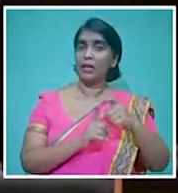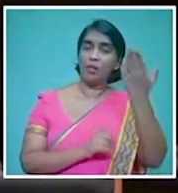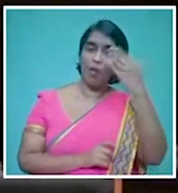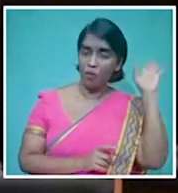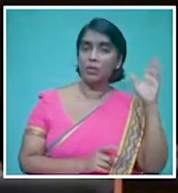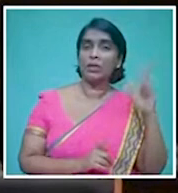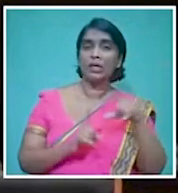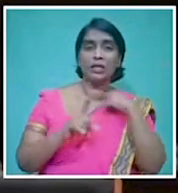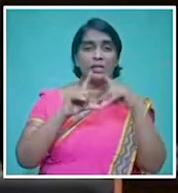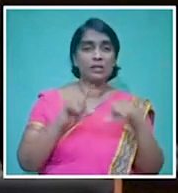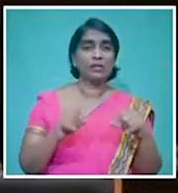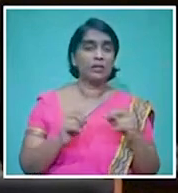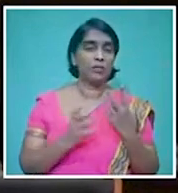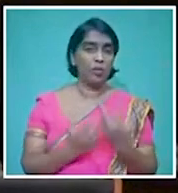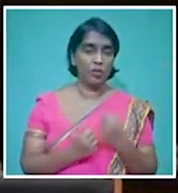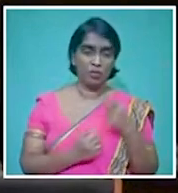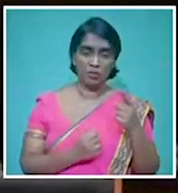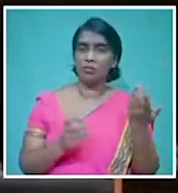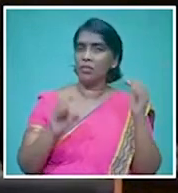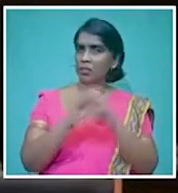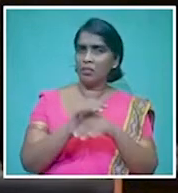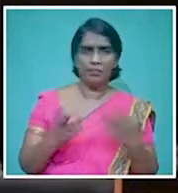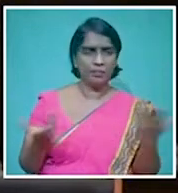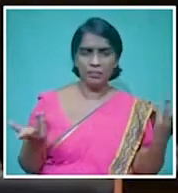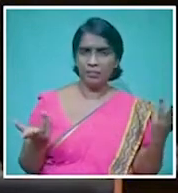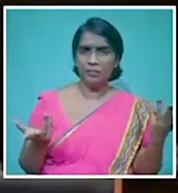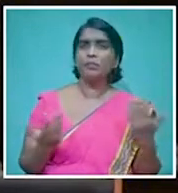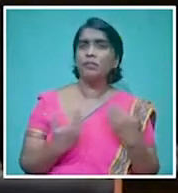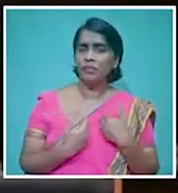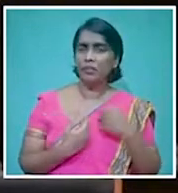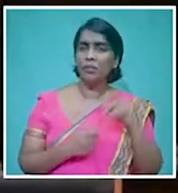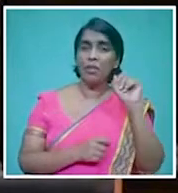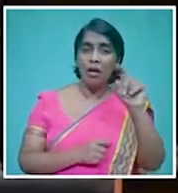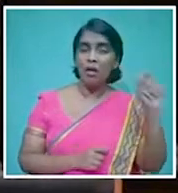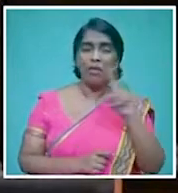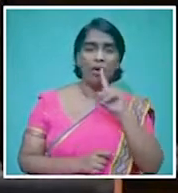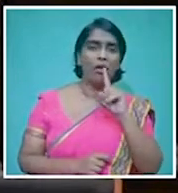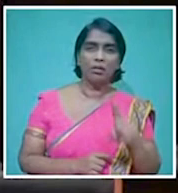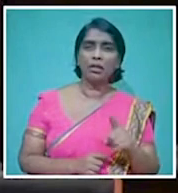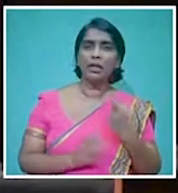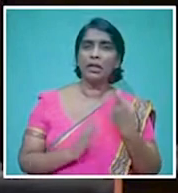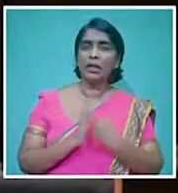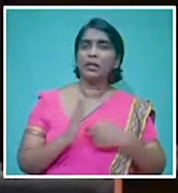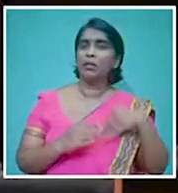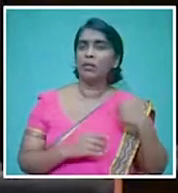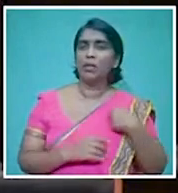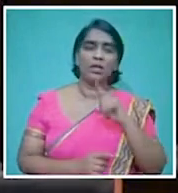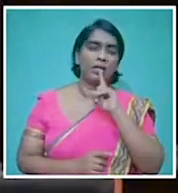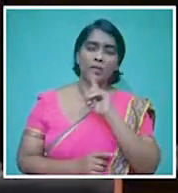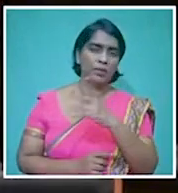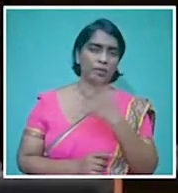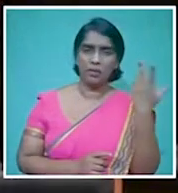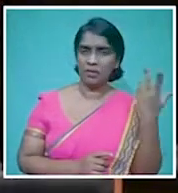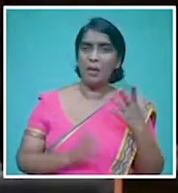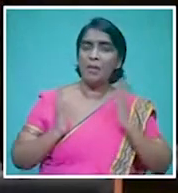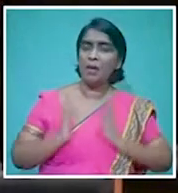කරන්න. එයා ඇත්තට සම්බන්ධ උනේ නැහැ. අපේ ඉන්න අයගේ නම් අහනවා. නීතිපති කියලා මම මොකක්වත් කිව්වේ නැහැ.